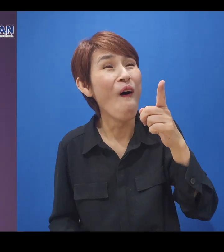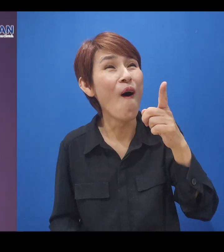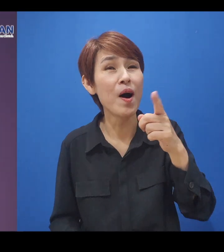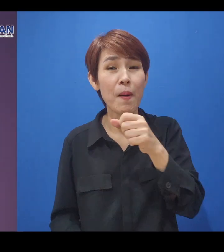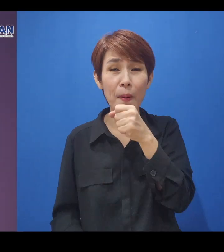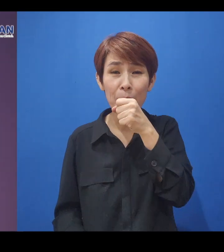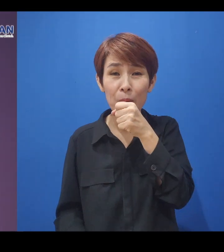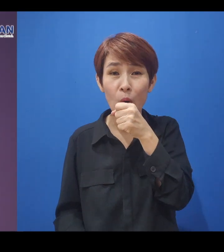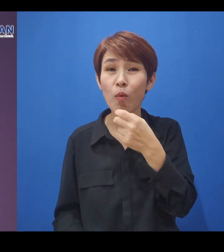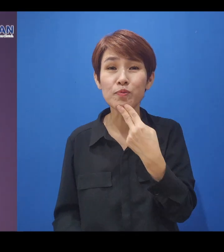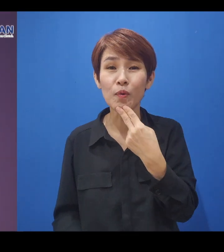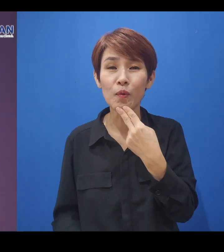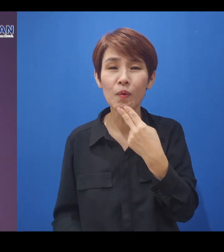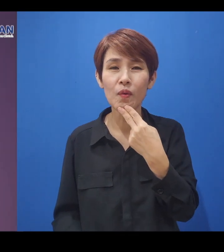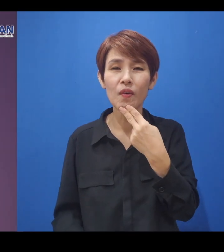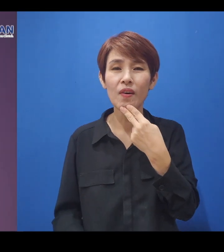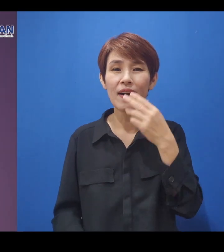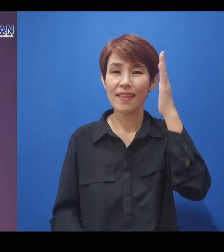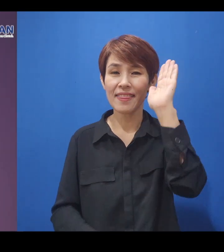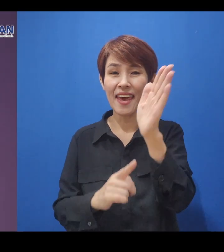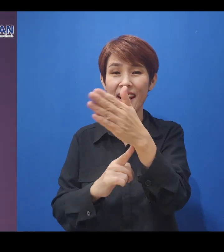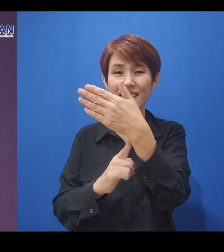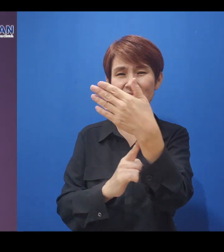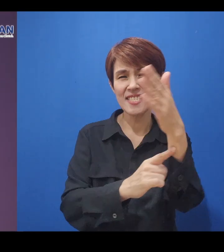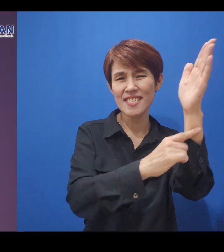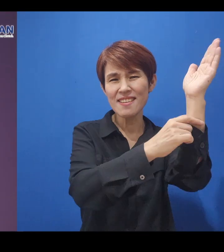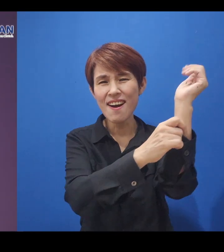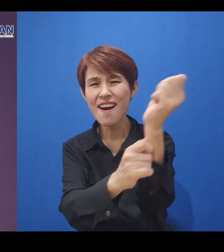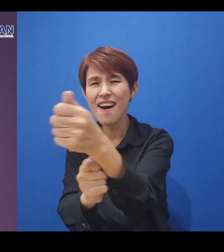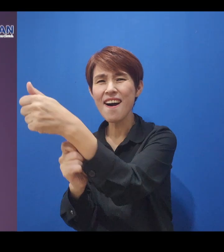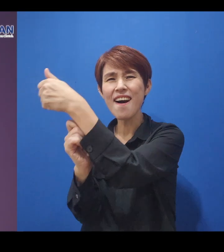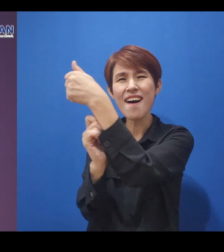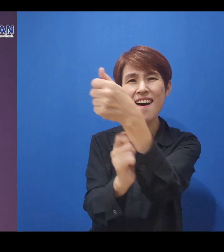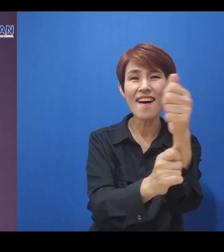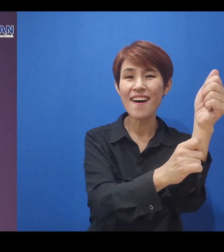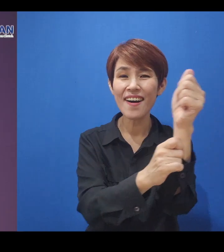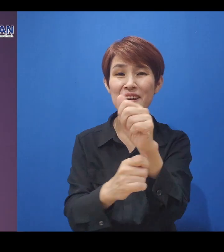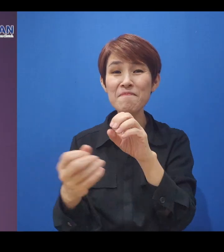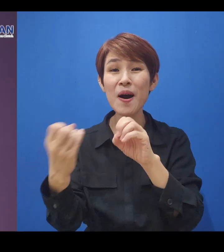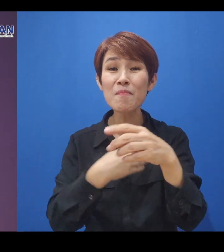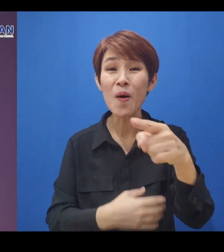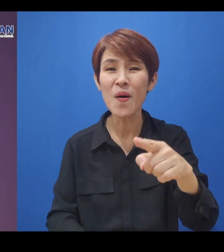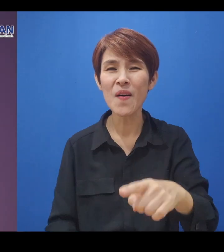마이크도 없는데 태극기를 막 흔들면서 뭐라고 할게요?